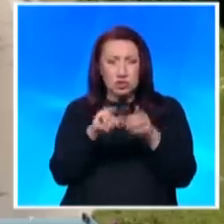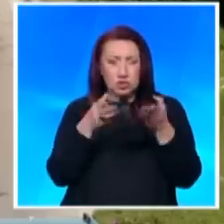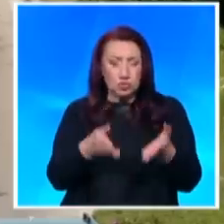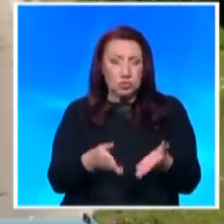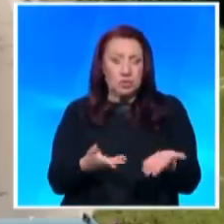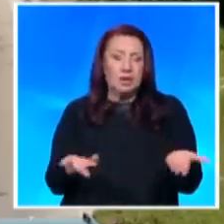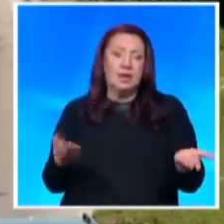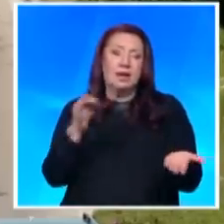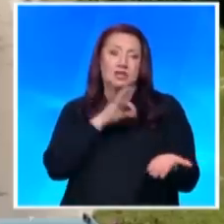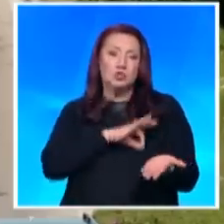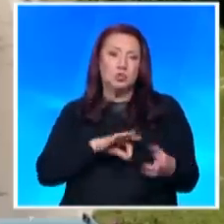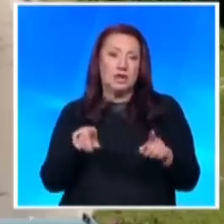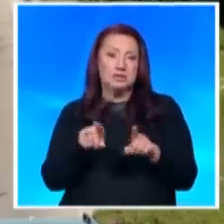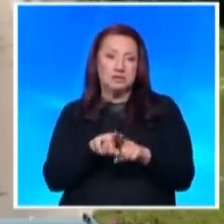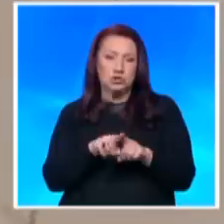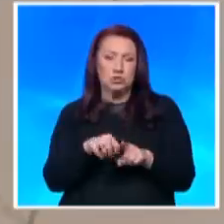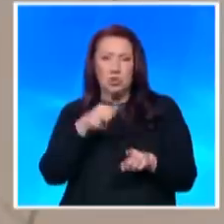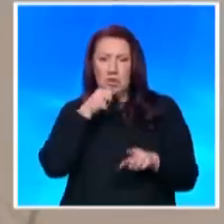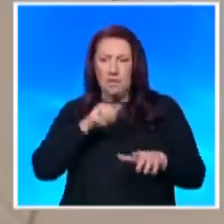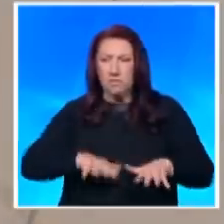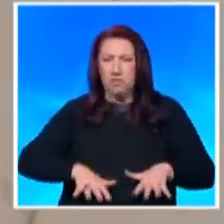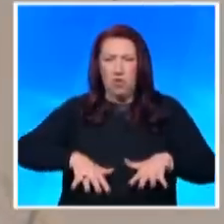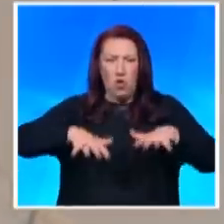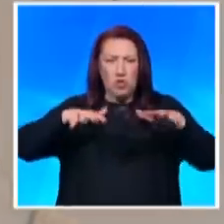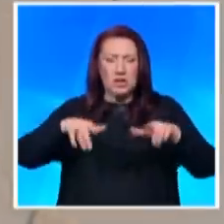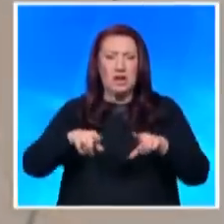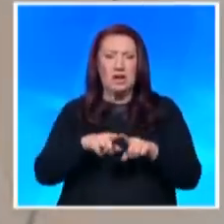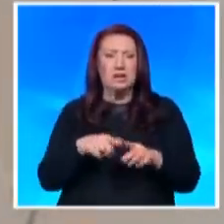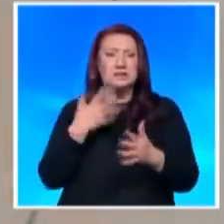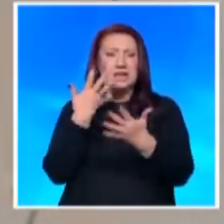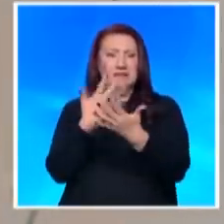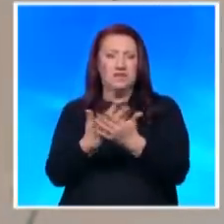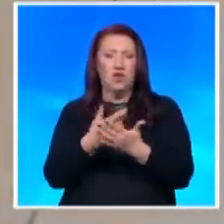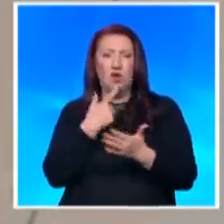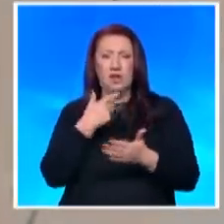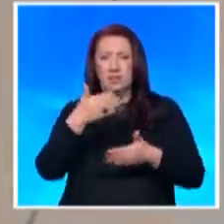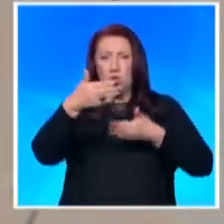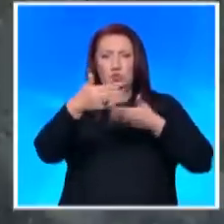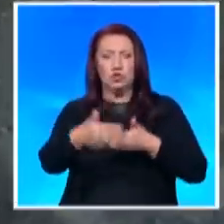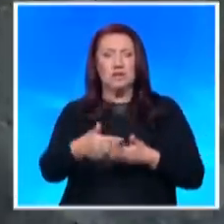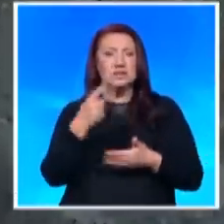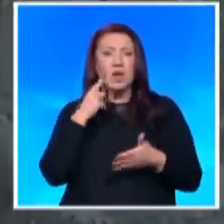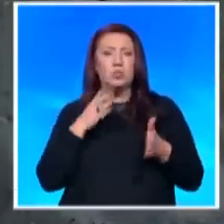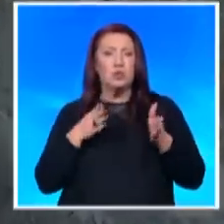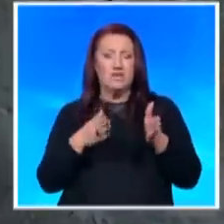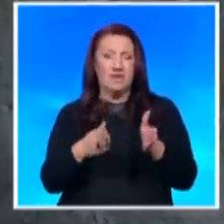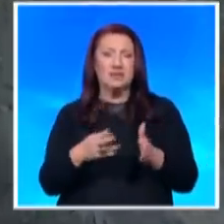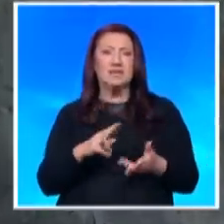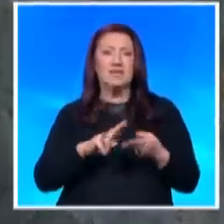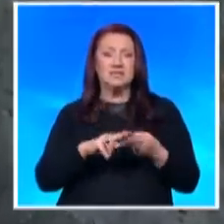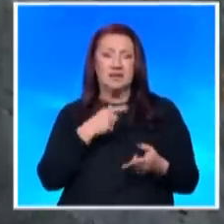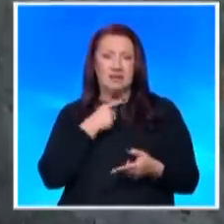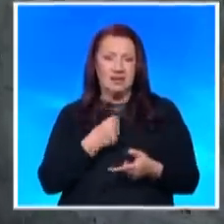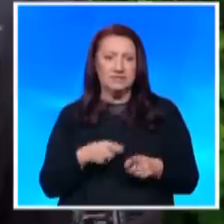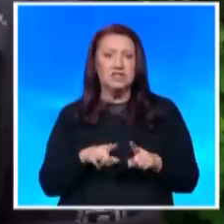Резултатът е почти същия. Заради наводнението временно беше затворен за движение участък от булевард Васил Левски. Пострадаха и